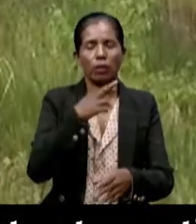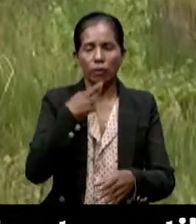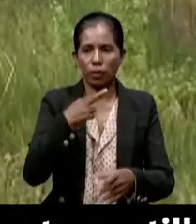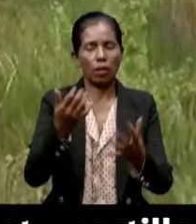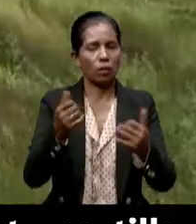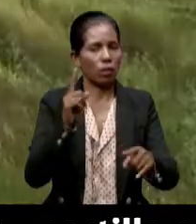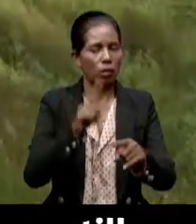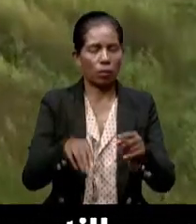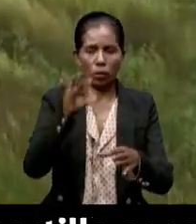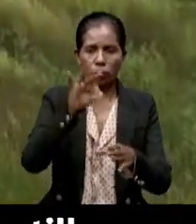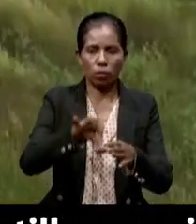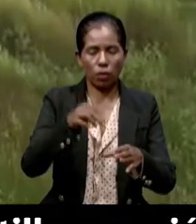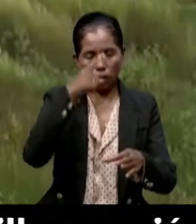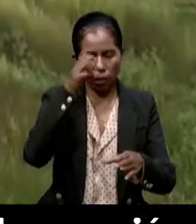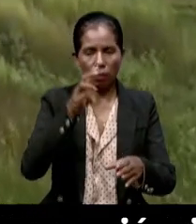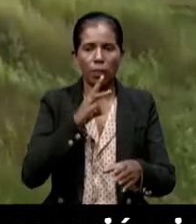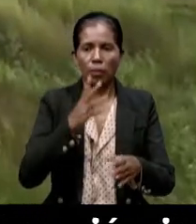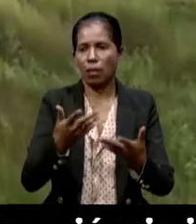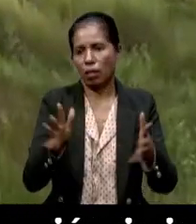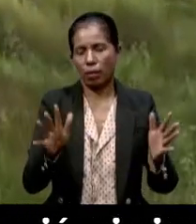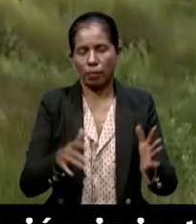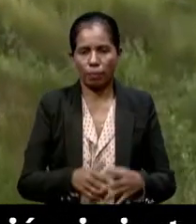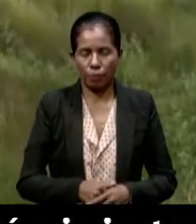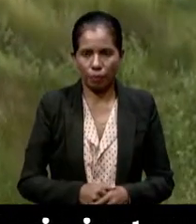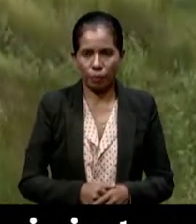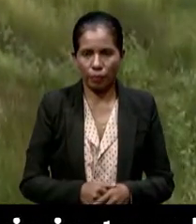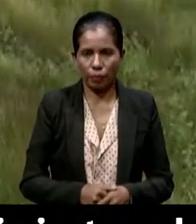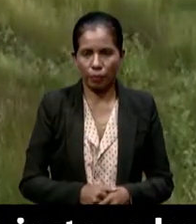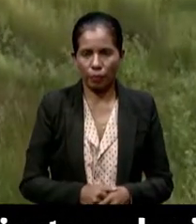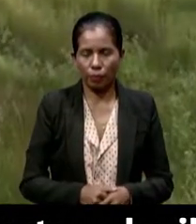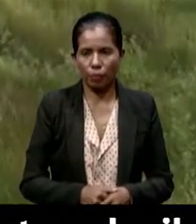agora la bele continua tamba irigasaun la iha. Feliciano Venancio Belo, GMN.